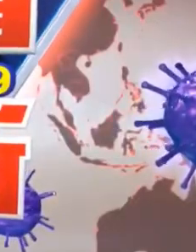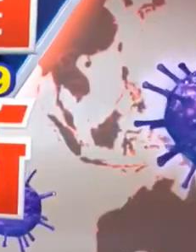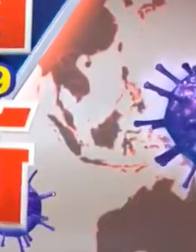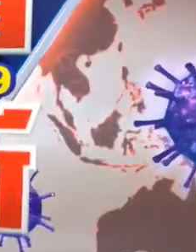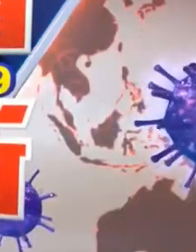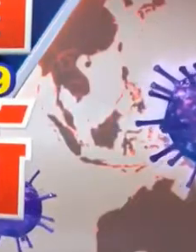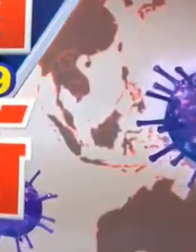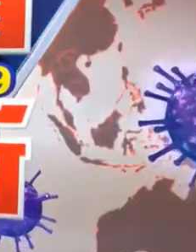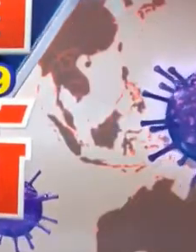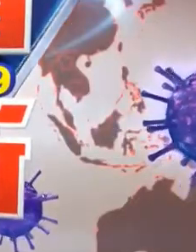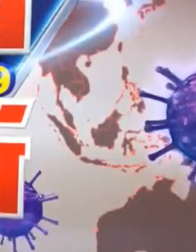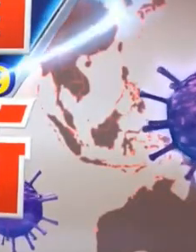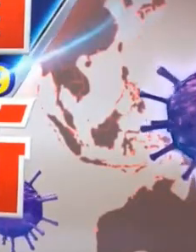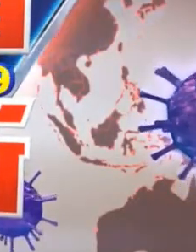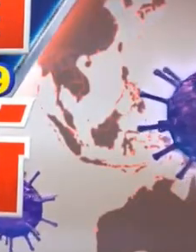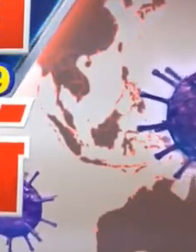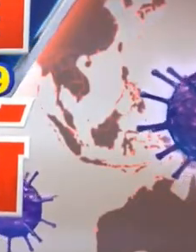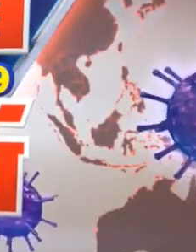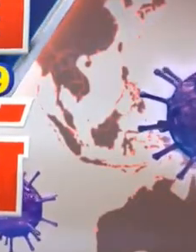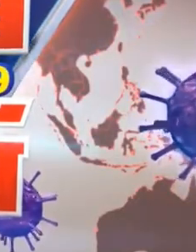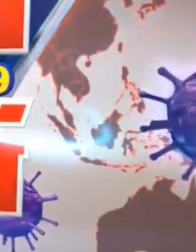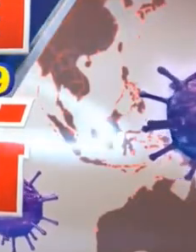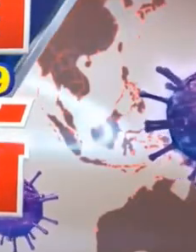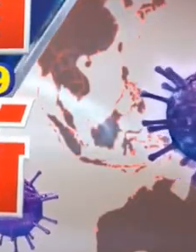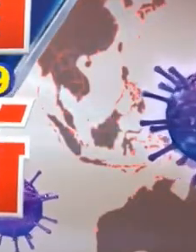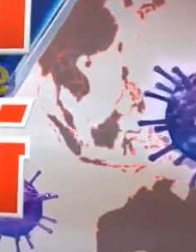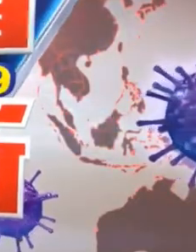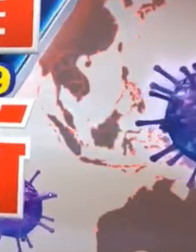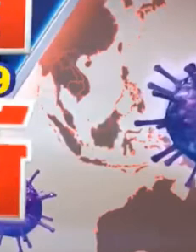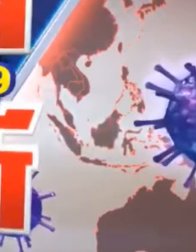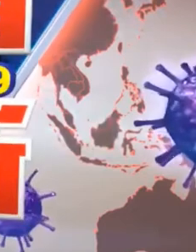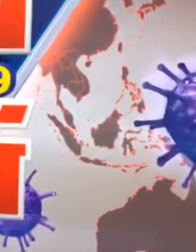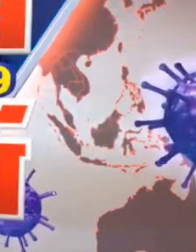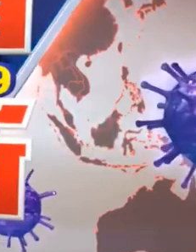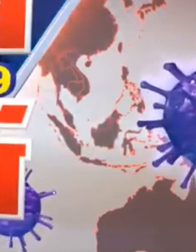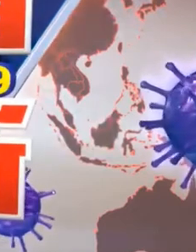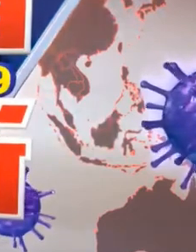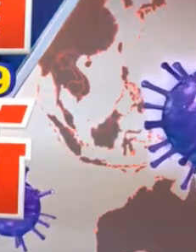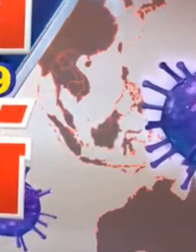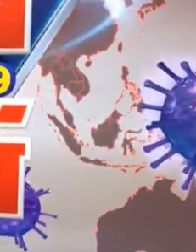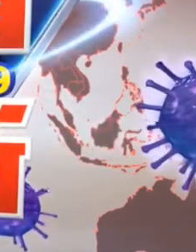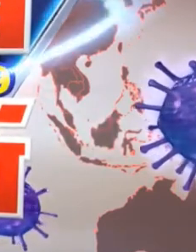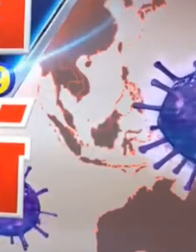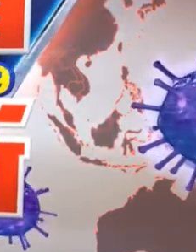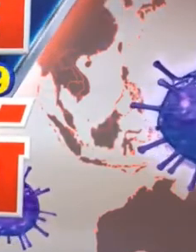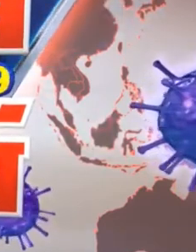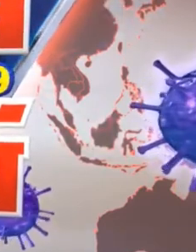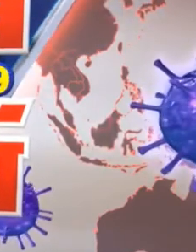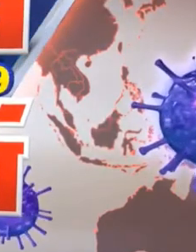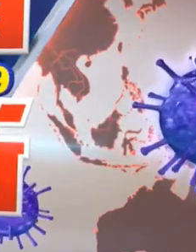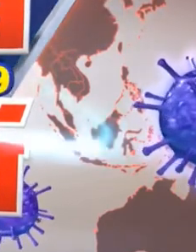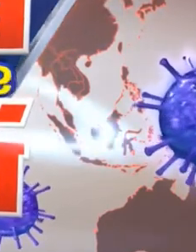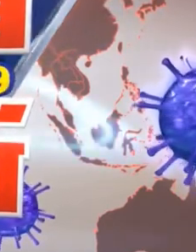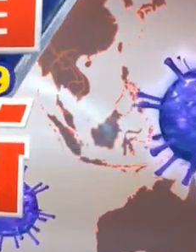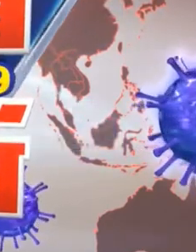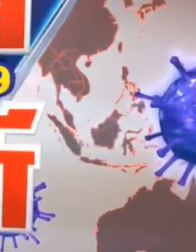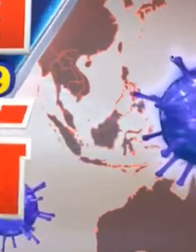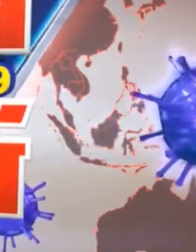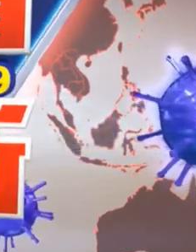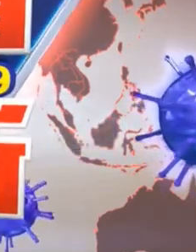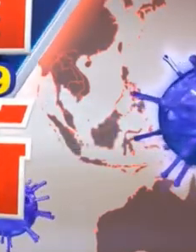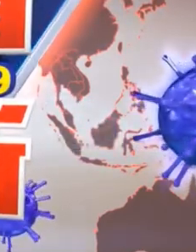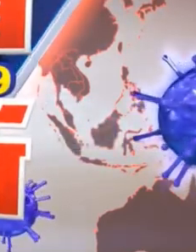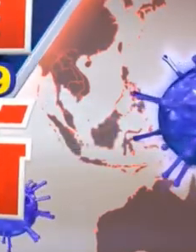好，带您掌握疫情最新呢。现在确定出现了首例 Omicron 杀进台湾，这个案16829是从史瓦蒂尼入